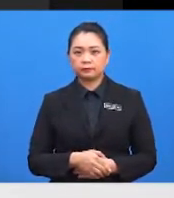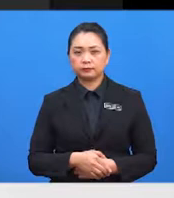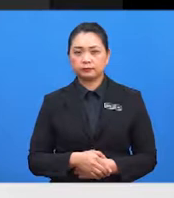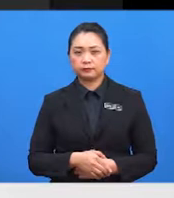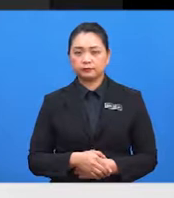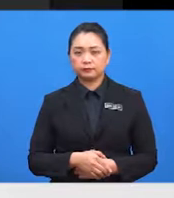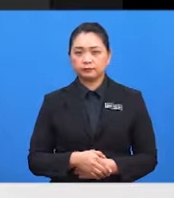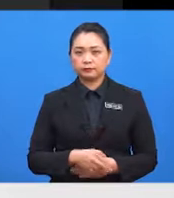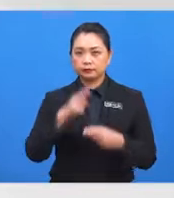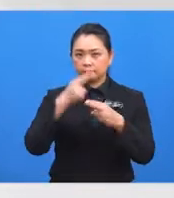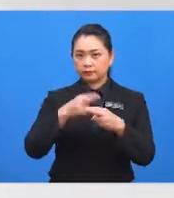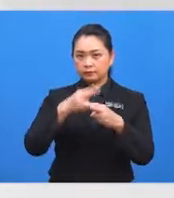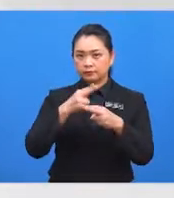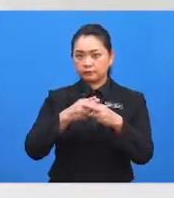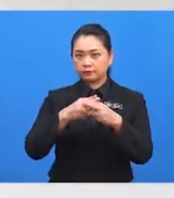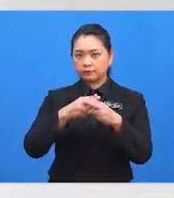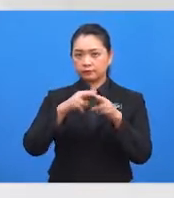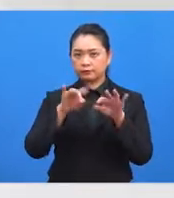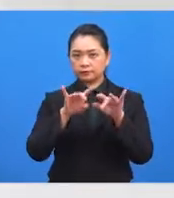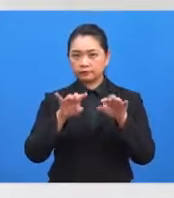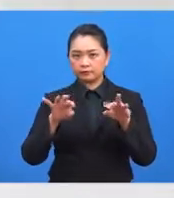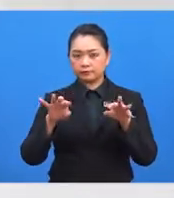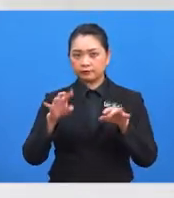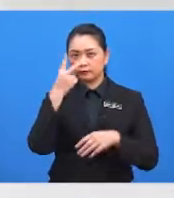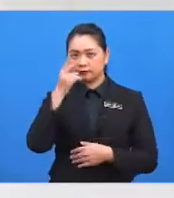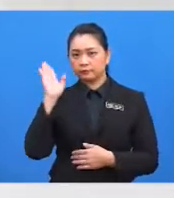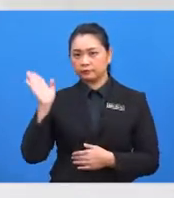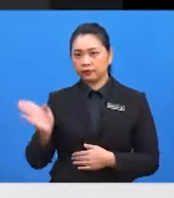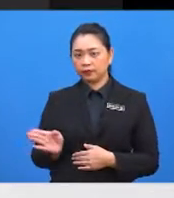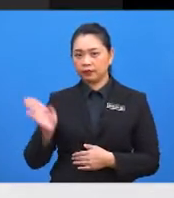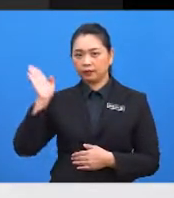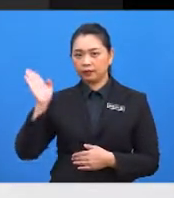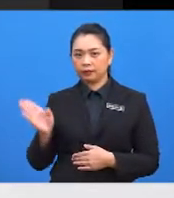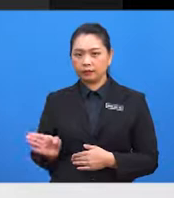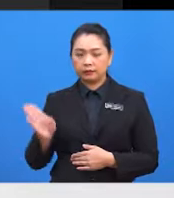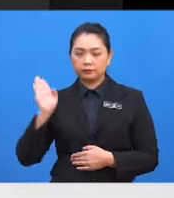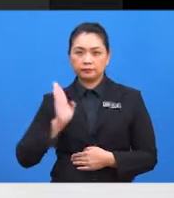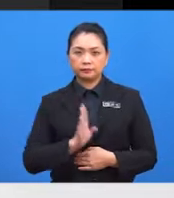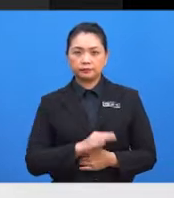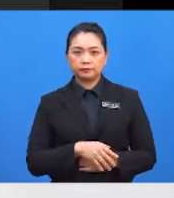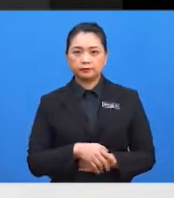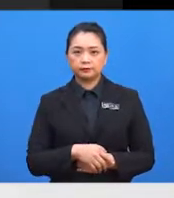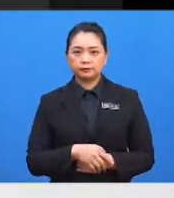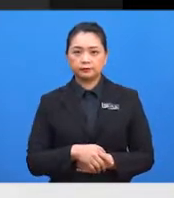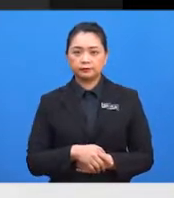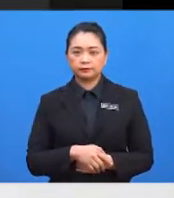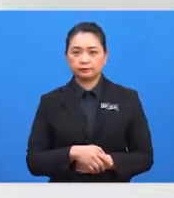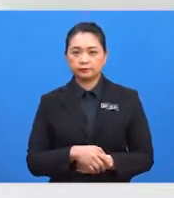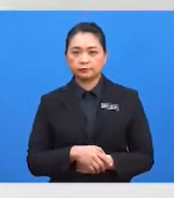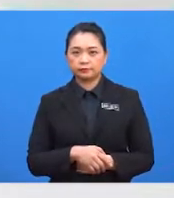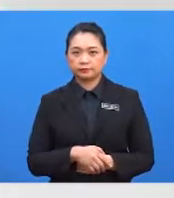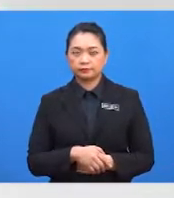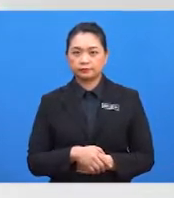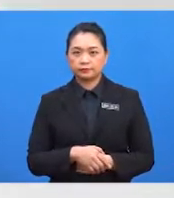dipaparkan. Nama fail anda kita namakan sebagai sample. Pada bahagian unit, kita pilih unit